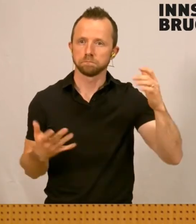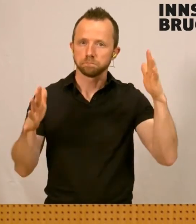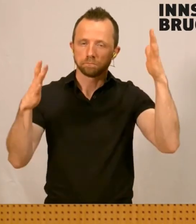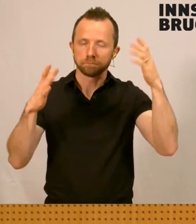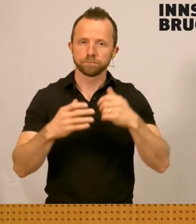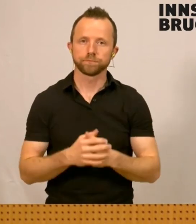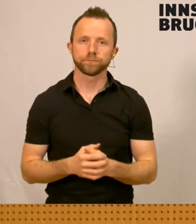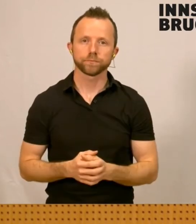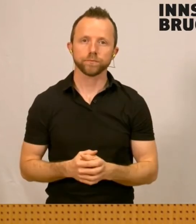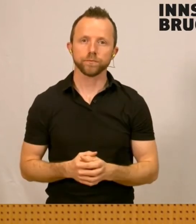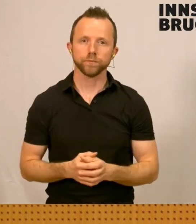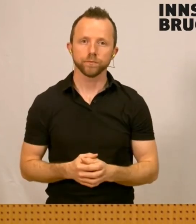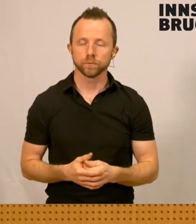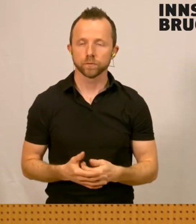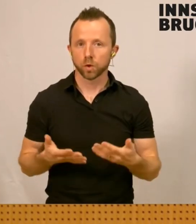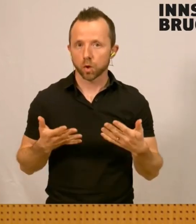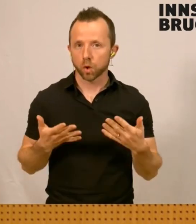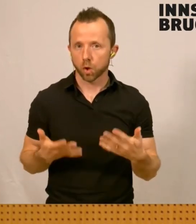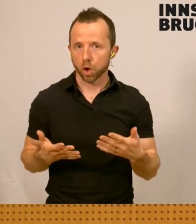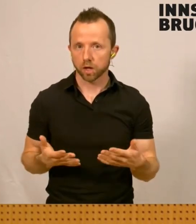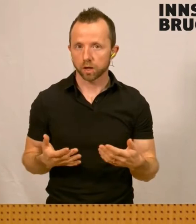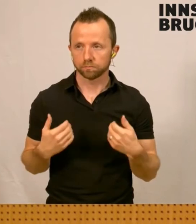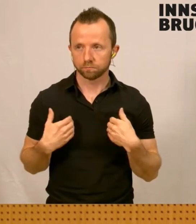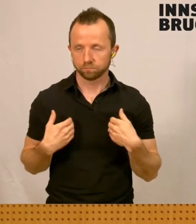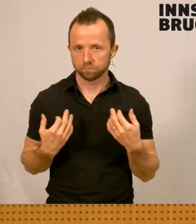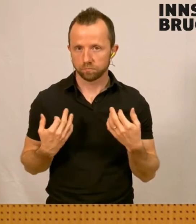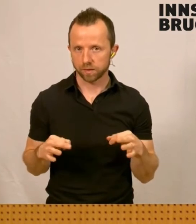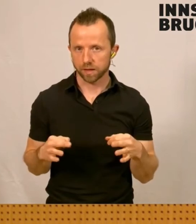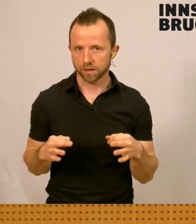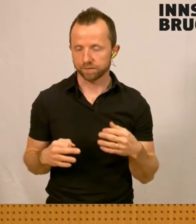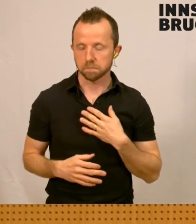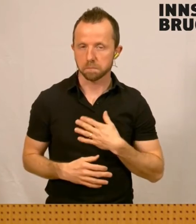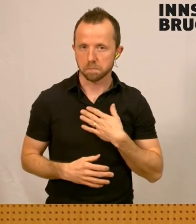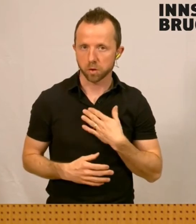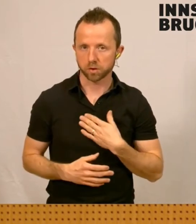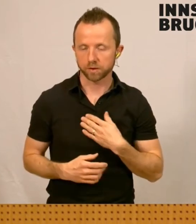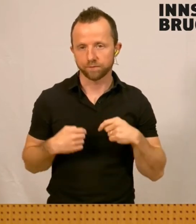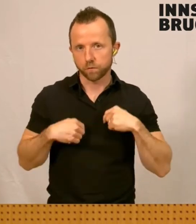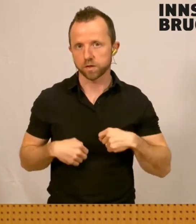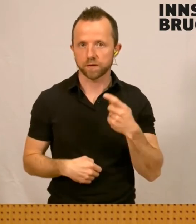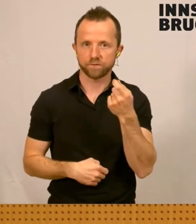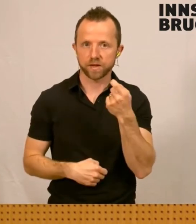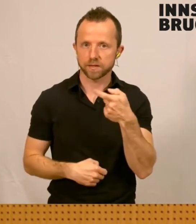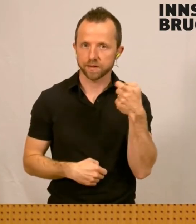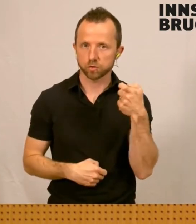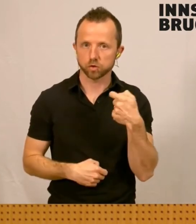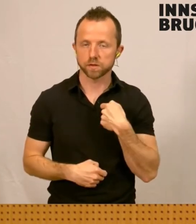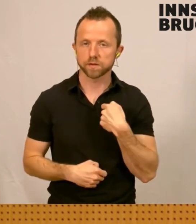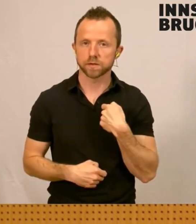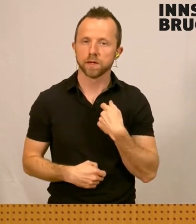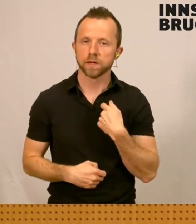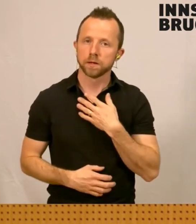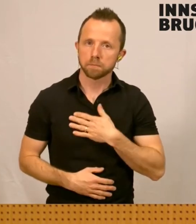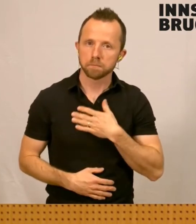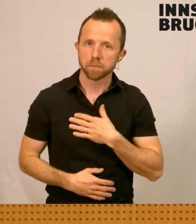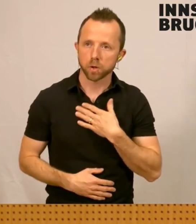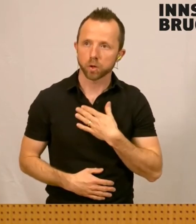Auch heuer darf und möchte ich Sie in meiner Aufgabenstellung als Vorsitzender des Finanzausschusses an dieser Stelle